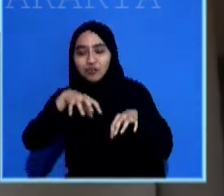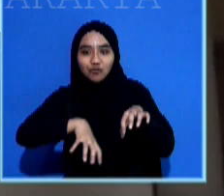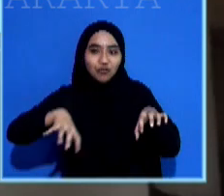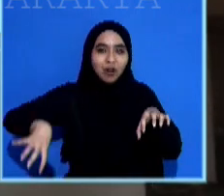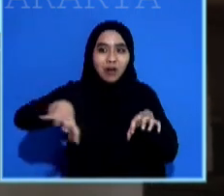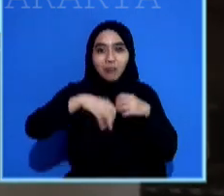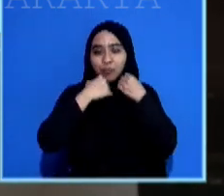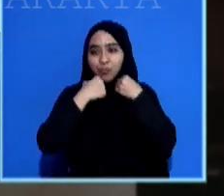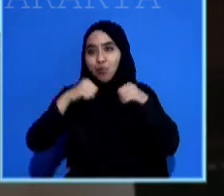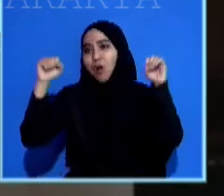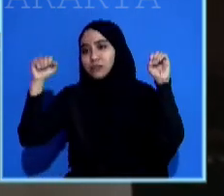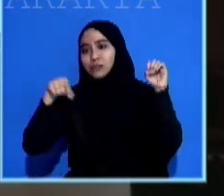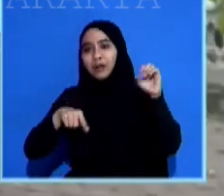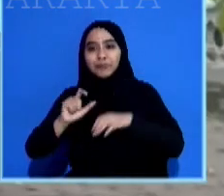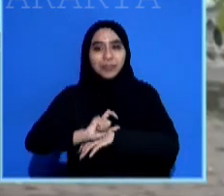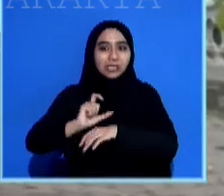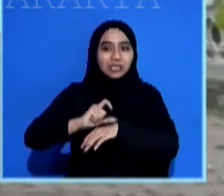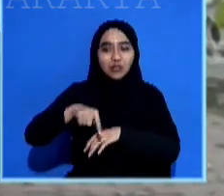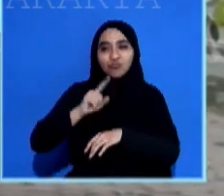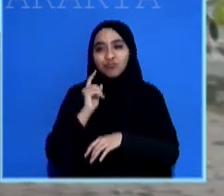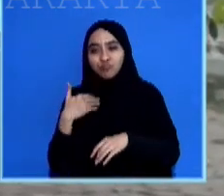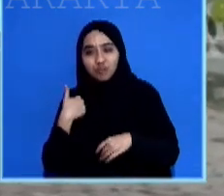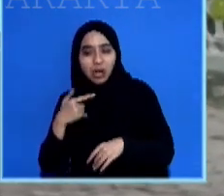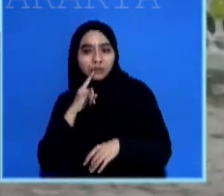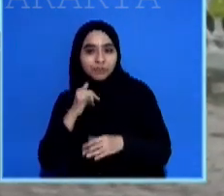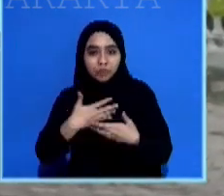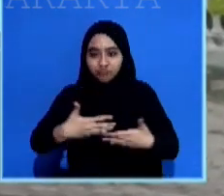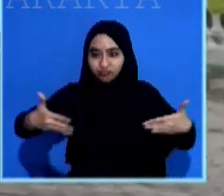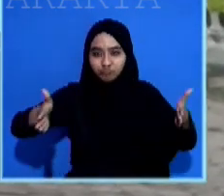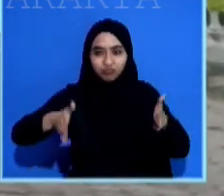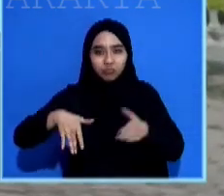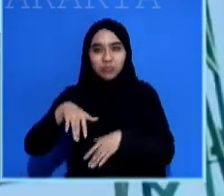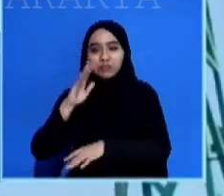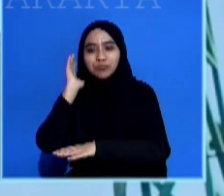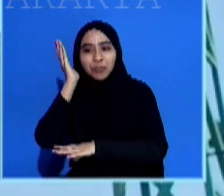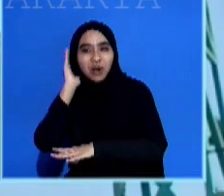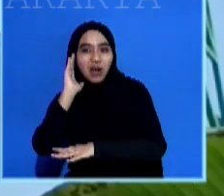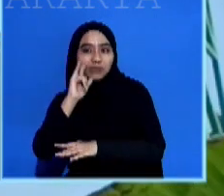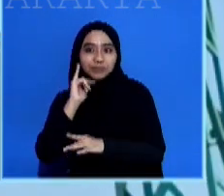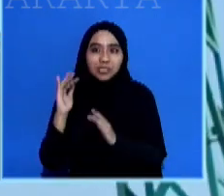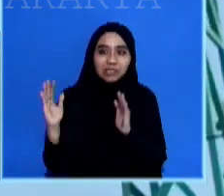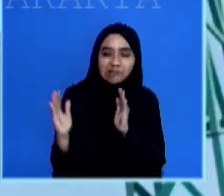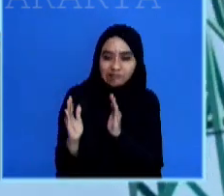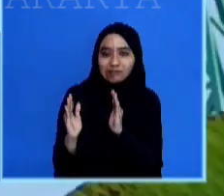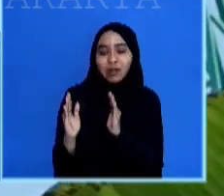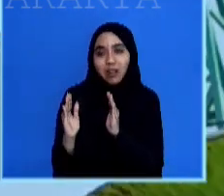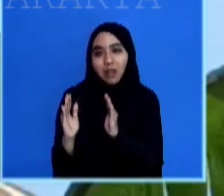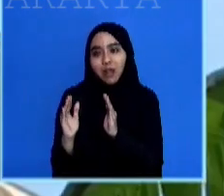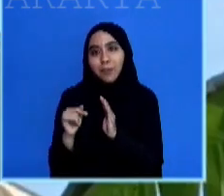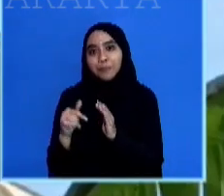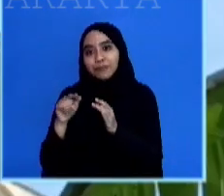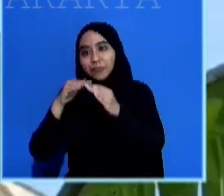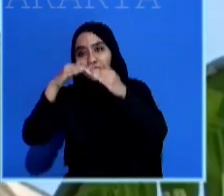kekuasaannya masjid ini memiliki halaman luas dengan dua pohon sawu kecil tepat di depannya dan bentuk mustoko yang